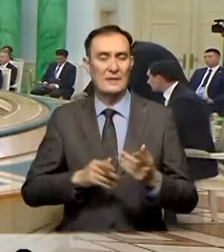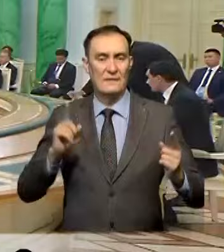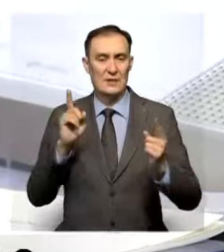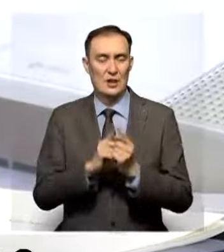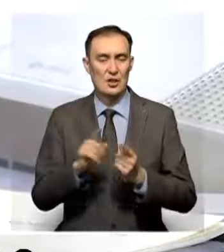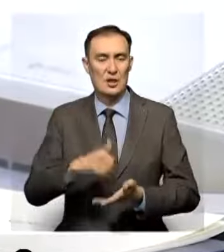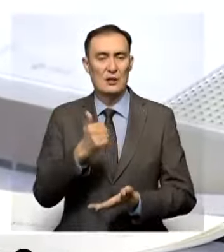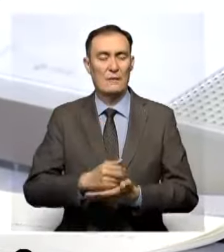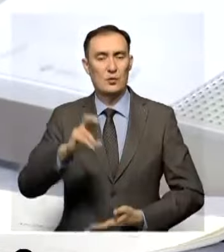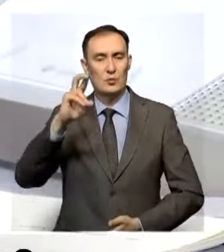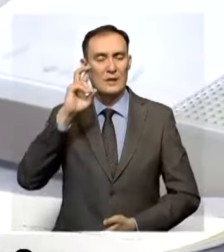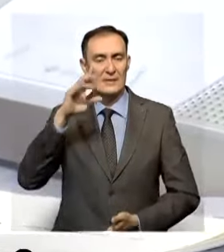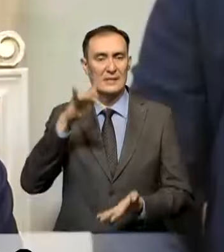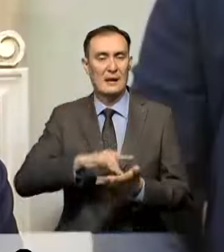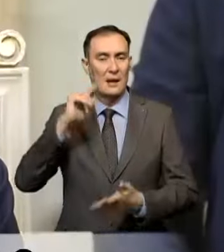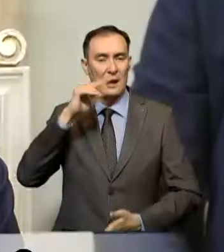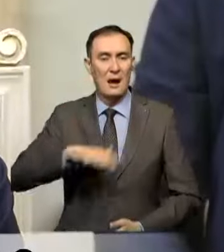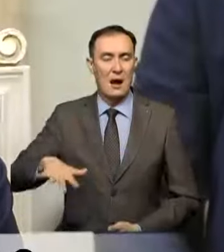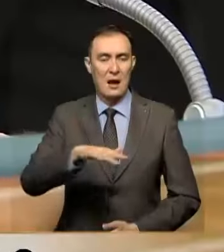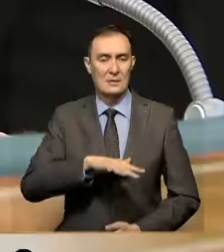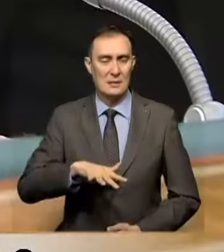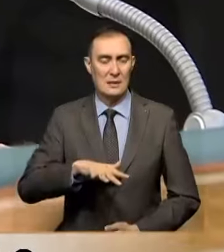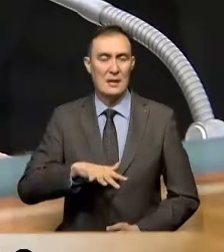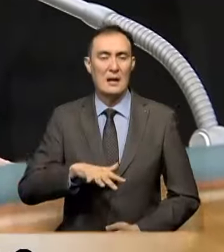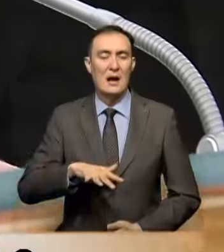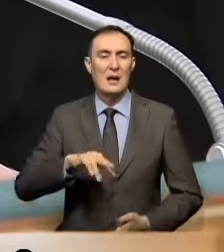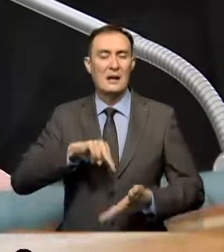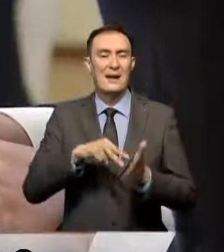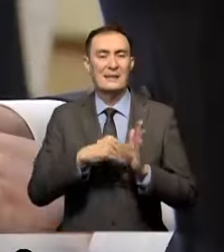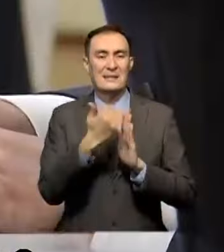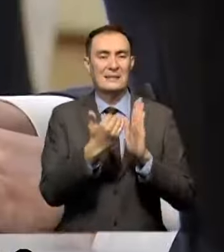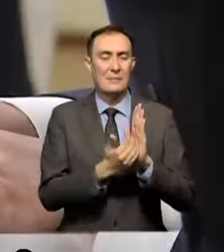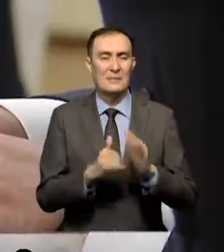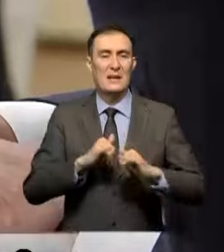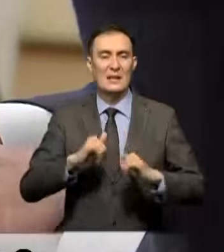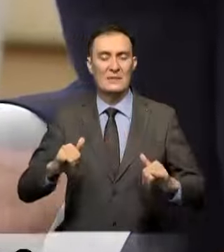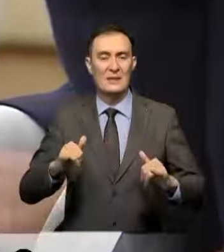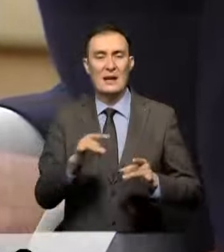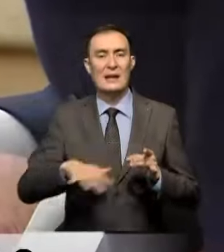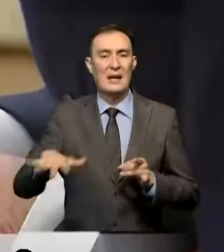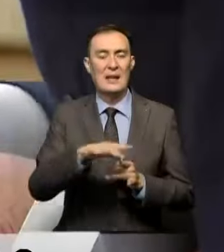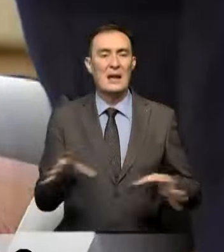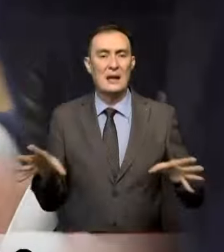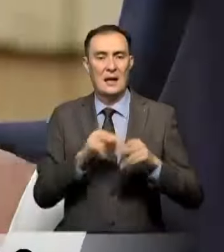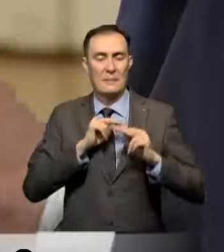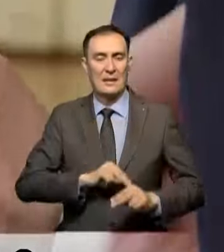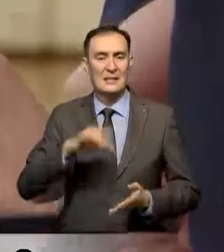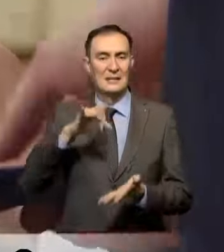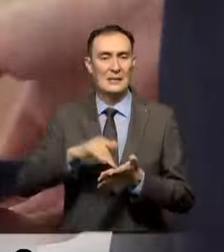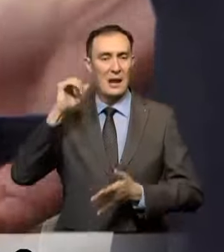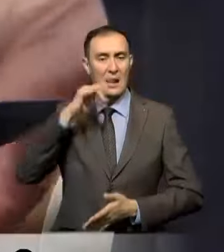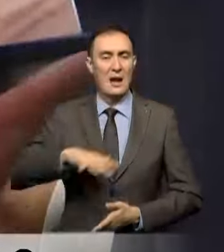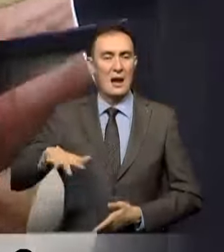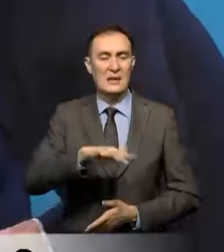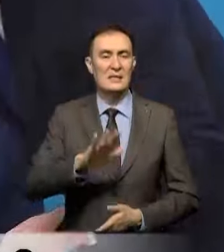встречи глав государств Центральной Азии, концепция развития региональной кооперации «Центральная